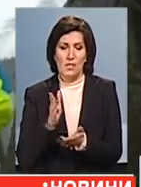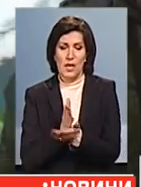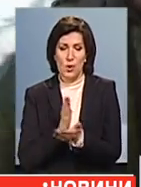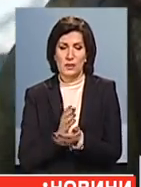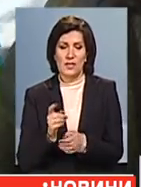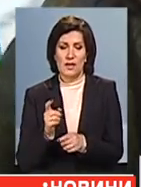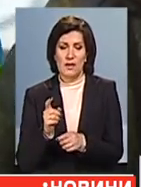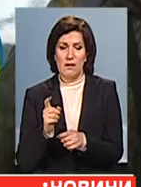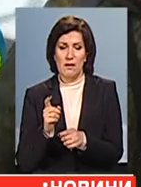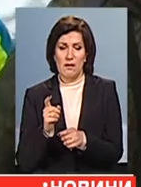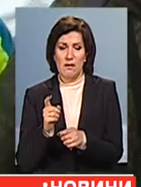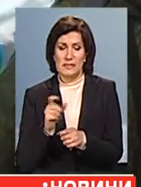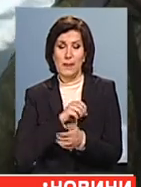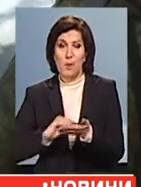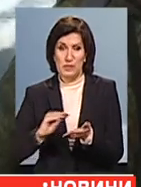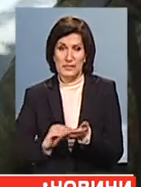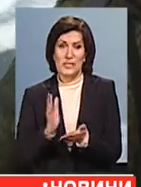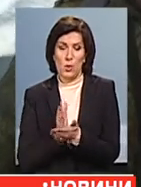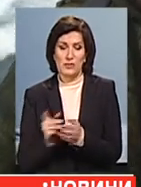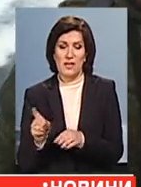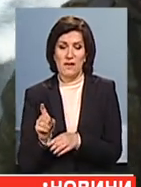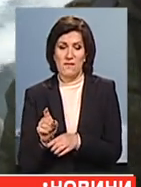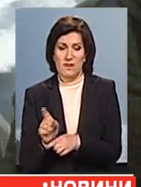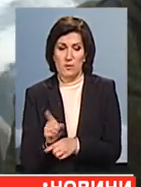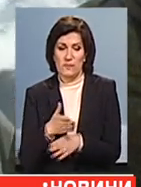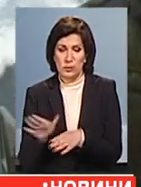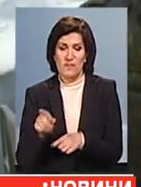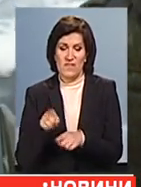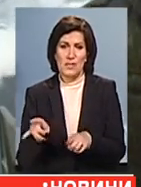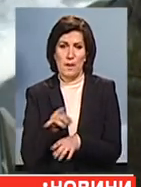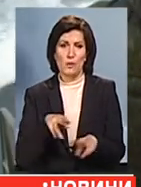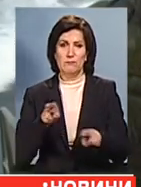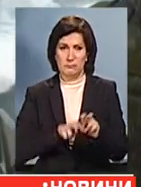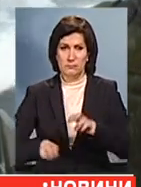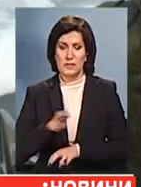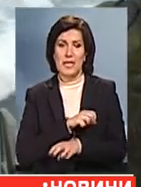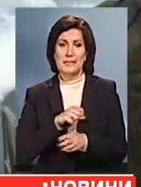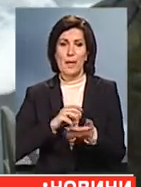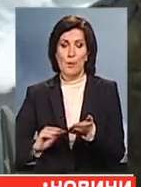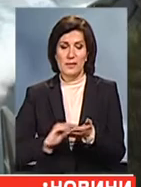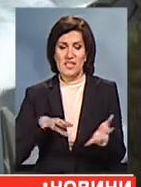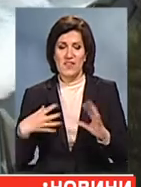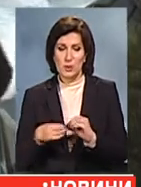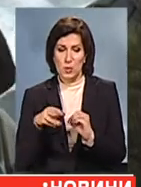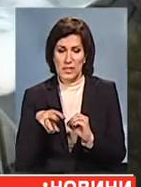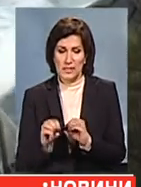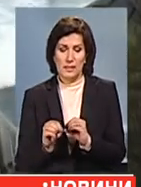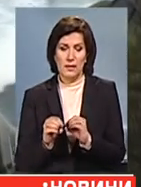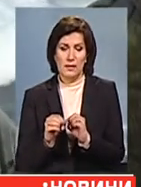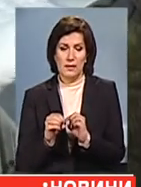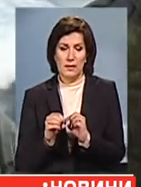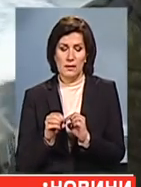хвостовой части поэтому производился поезд в этом районе производился поиск самописца в результате с